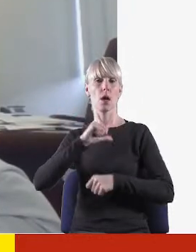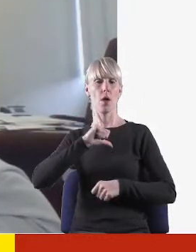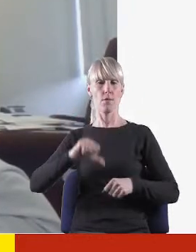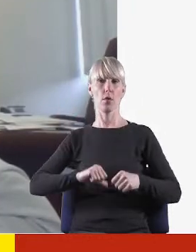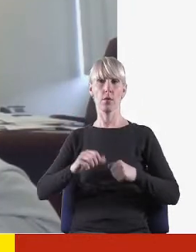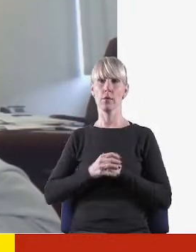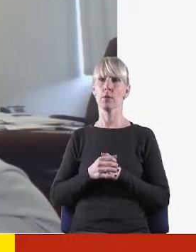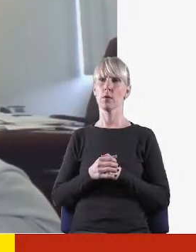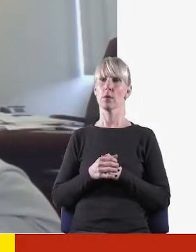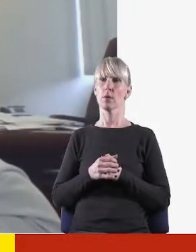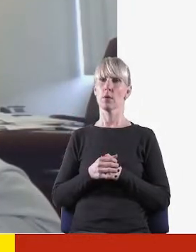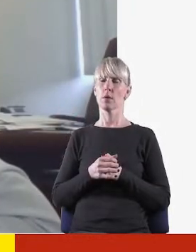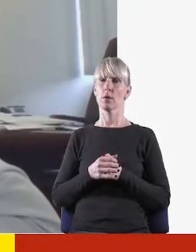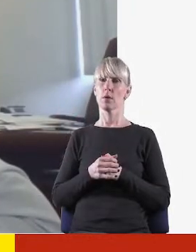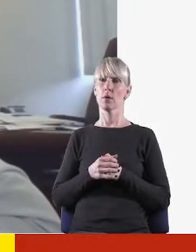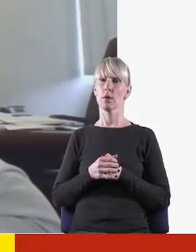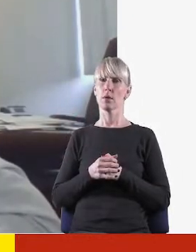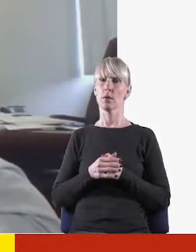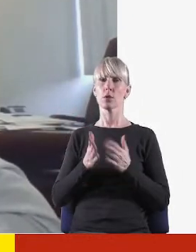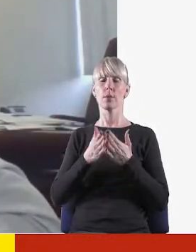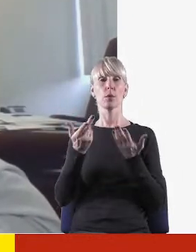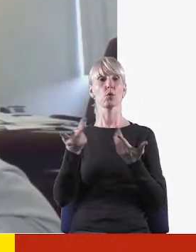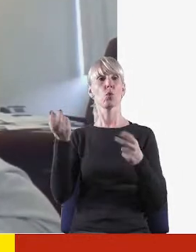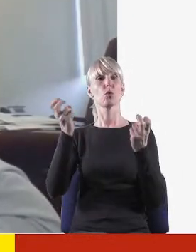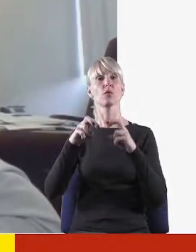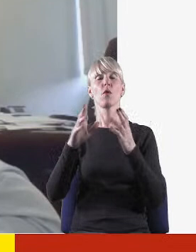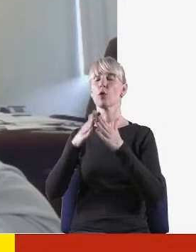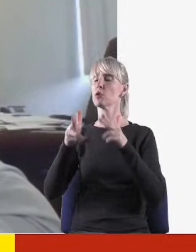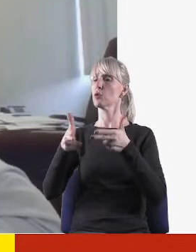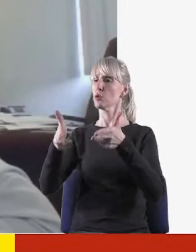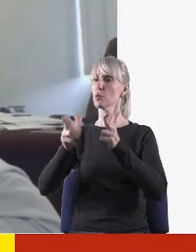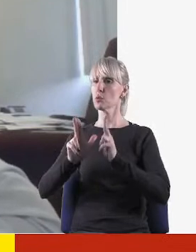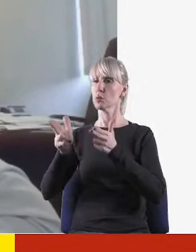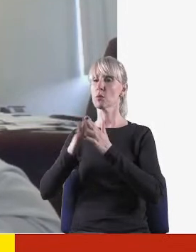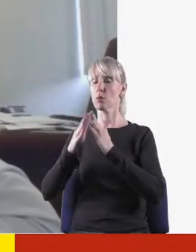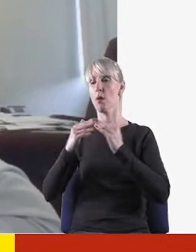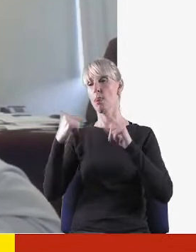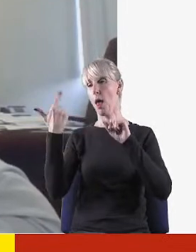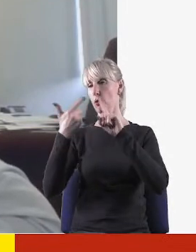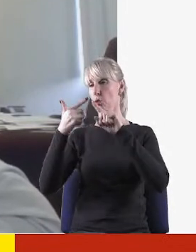do tego, żeby stworzyć łóżka na przynajmniej drugim poziomie,